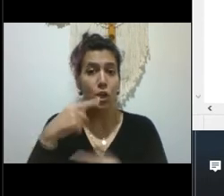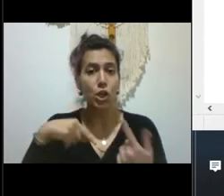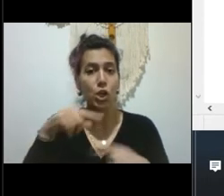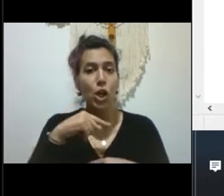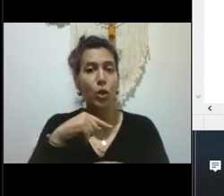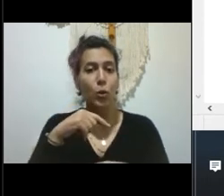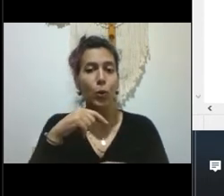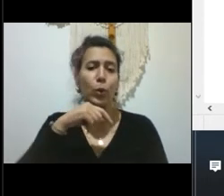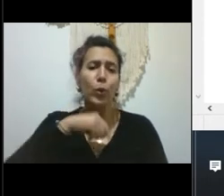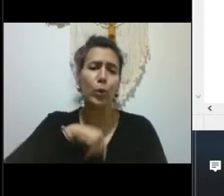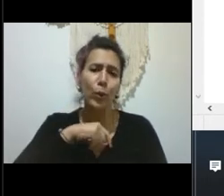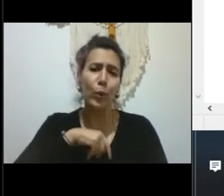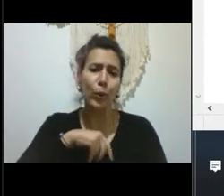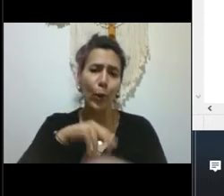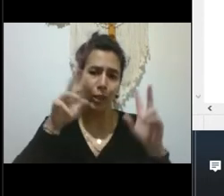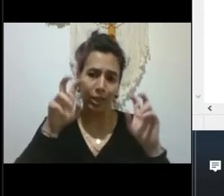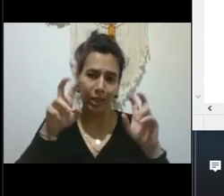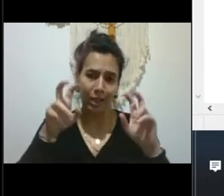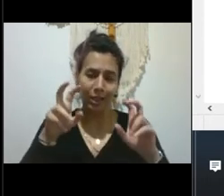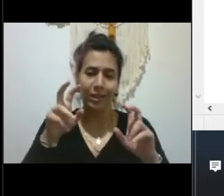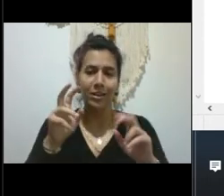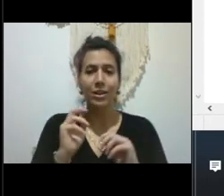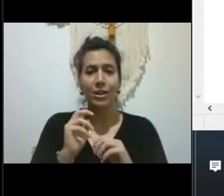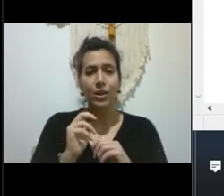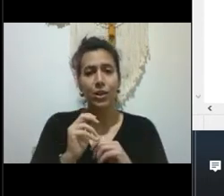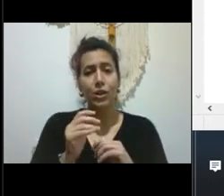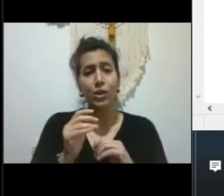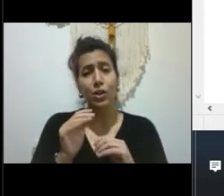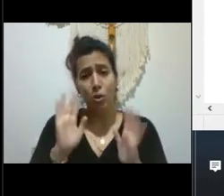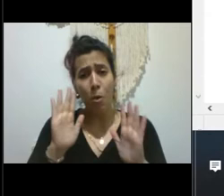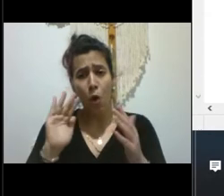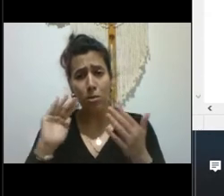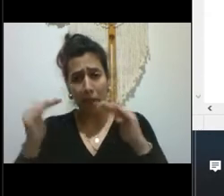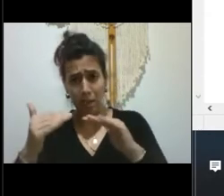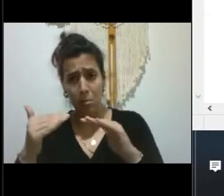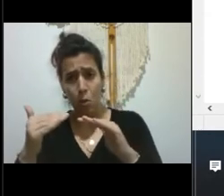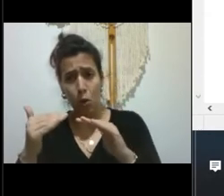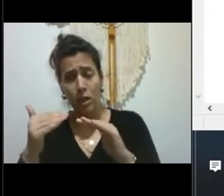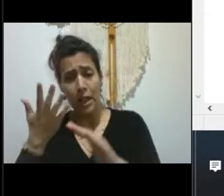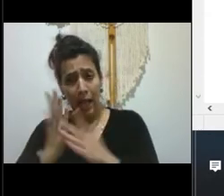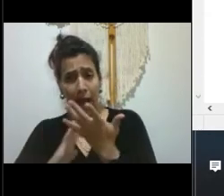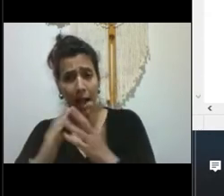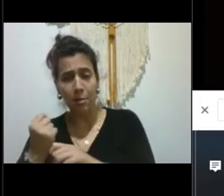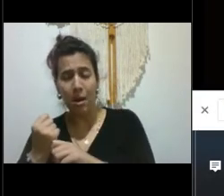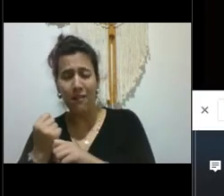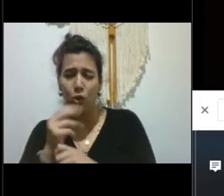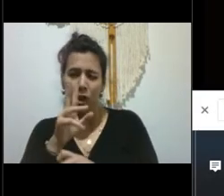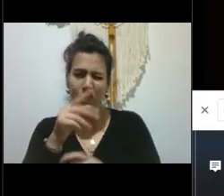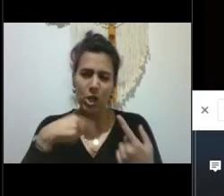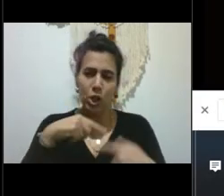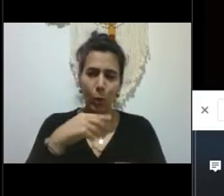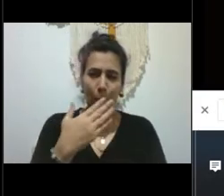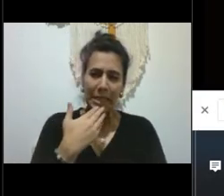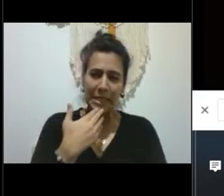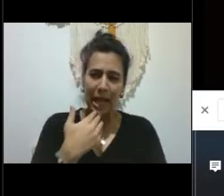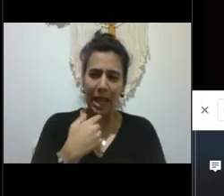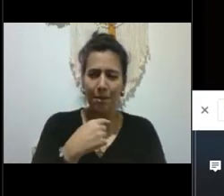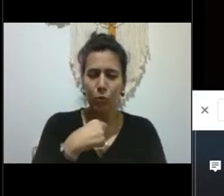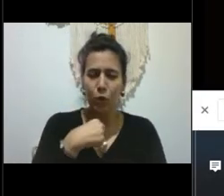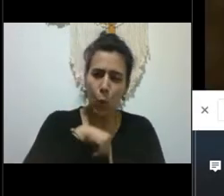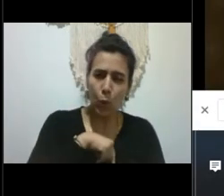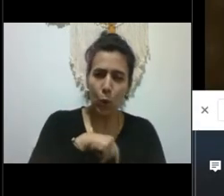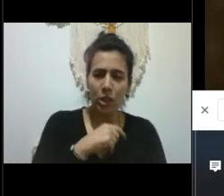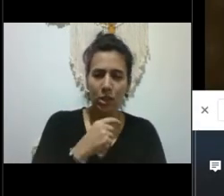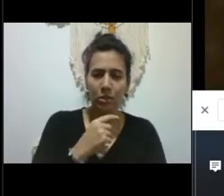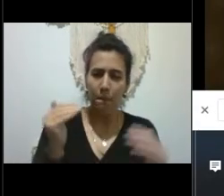מובנות, שהן מאוד טובות לצדדים מסוימים של העבודה, וכאלה שפחות. ואני